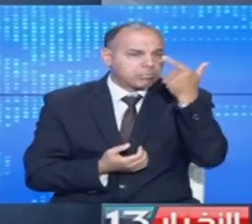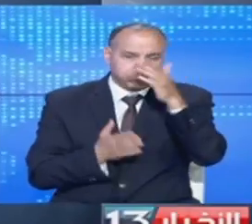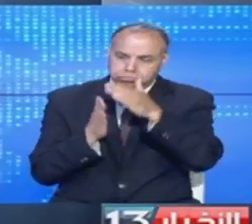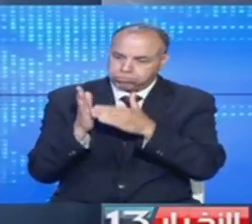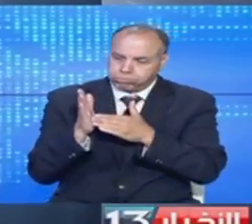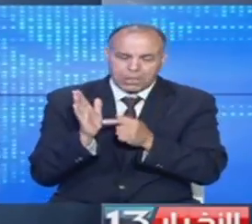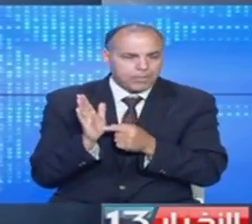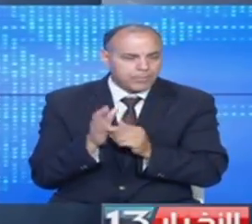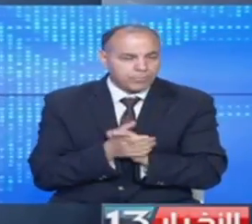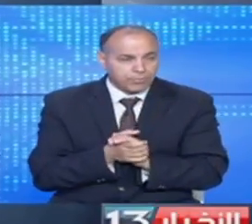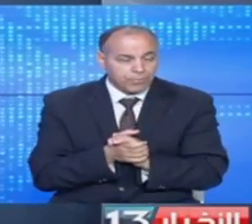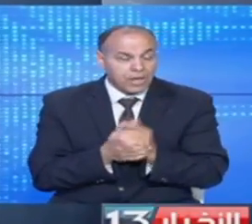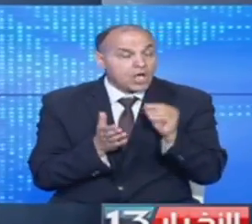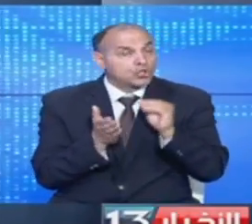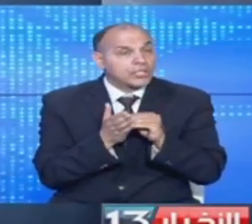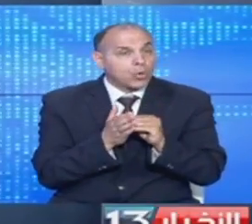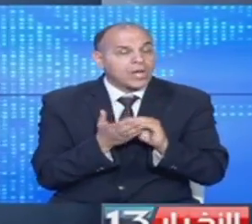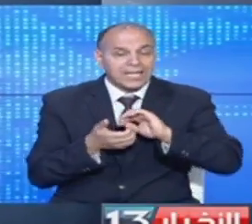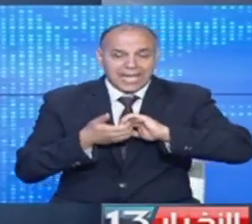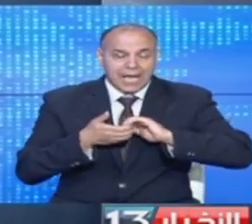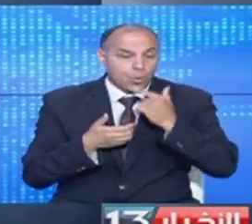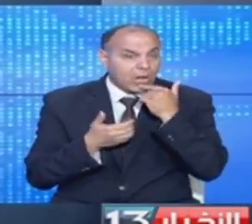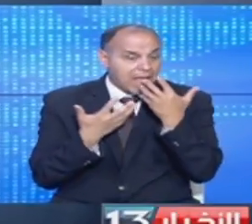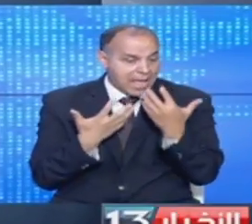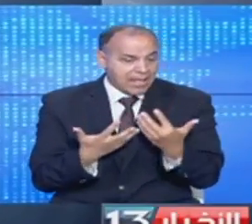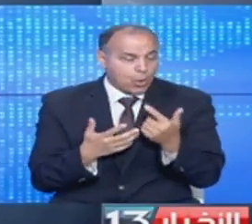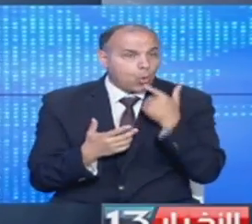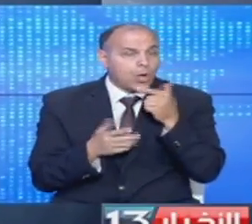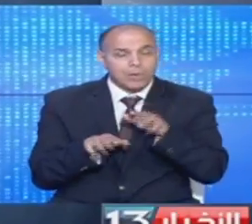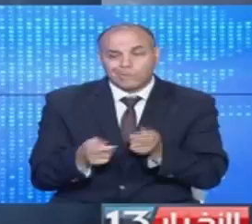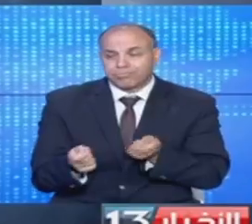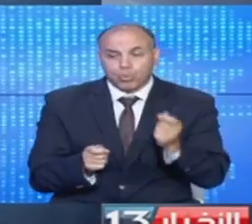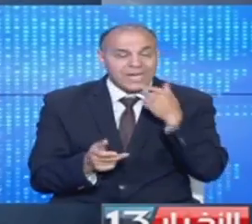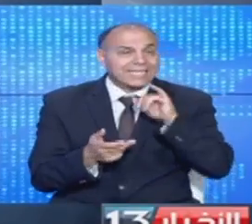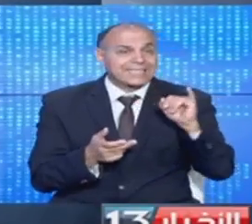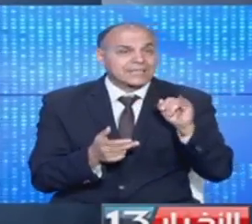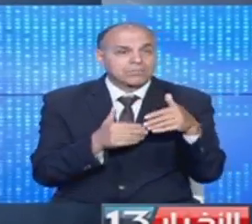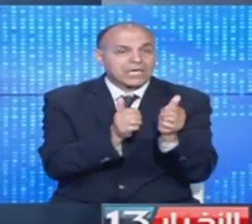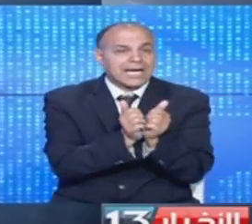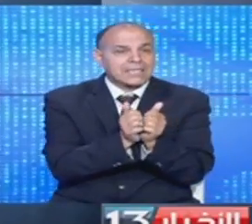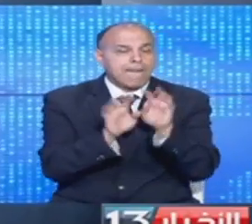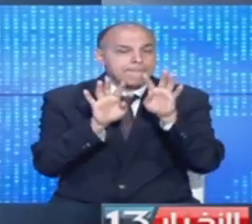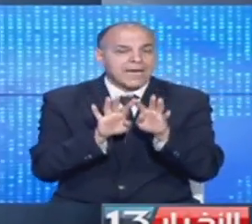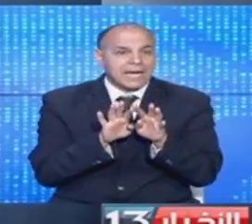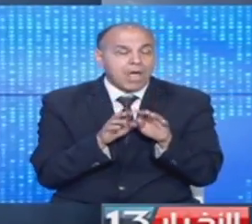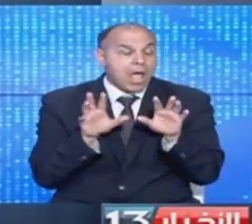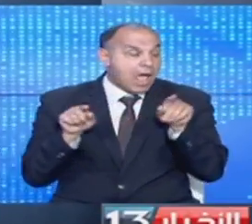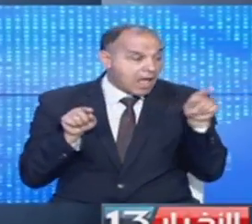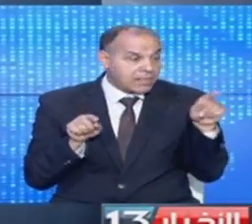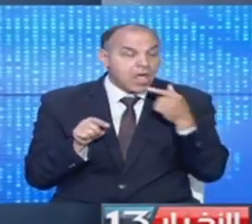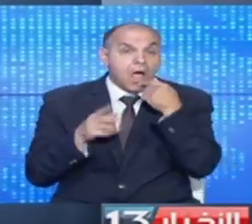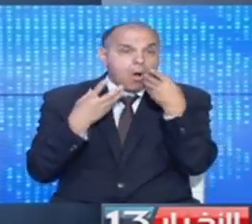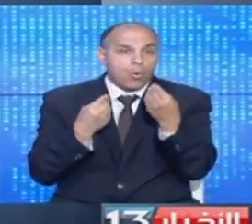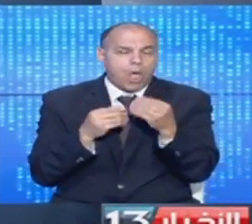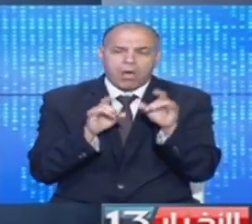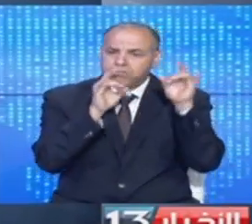عليه البيان. وجددت المنظمة العمالية إدانتها للتحريض الذي تمارسه كتلة برلمانية بعينها، مؤكدة